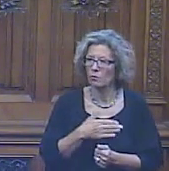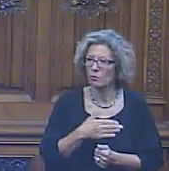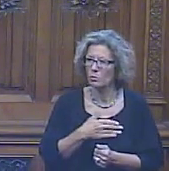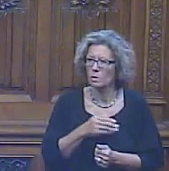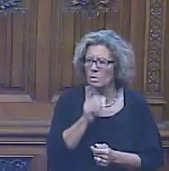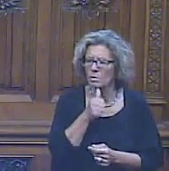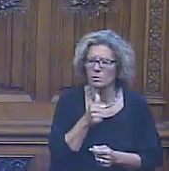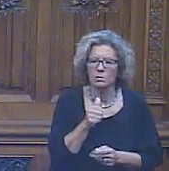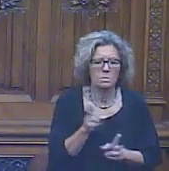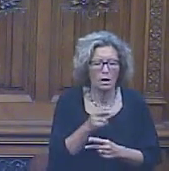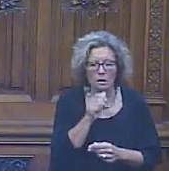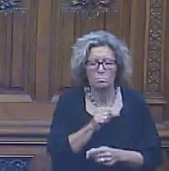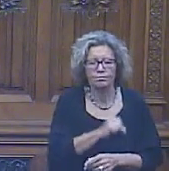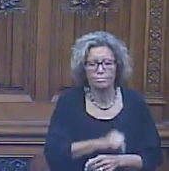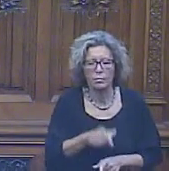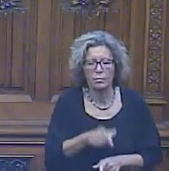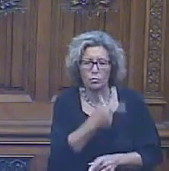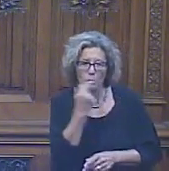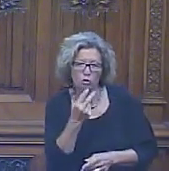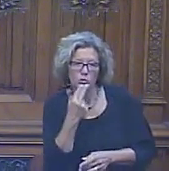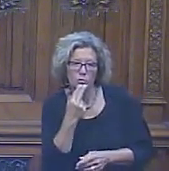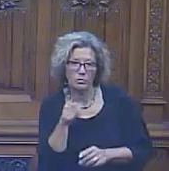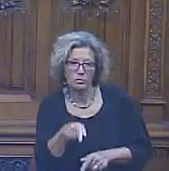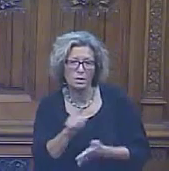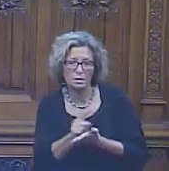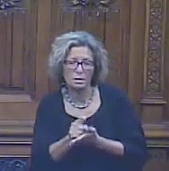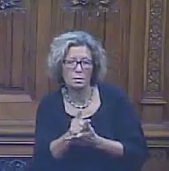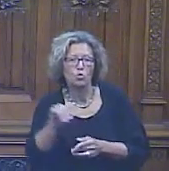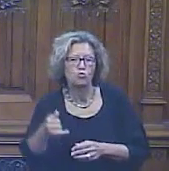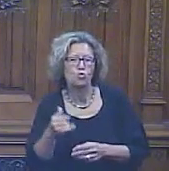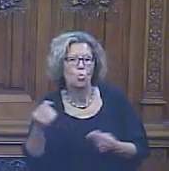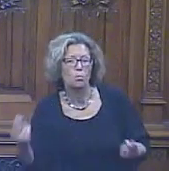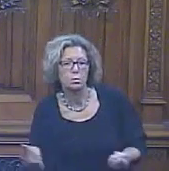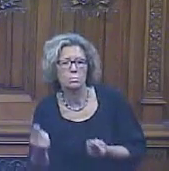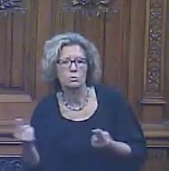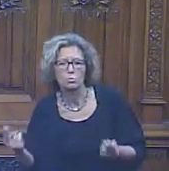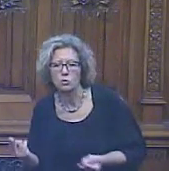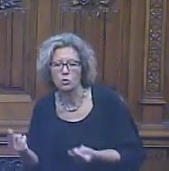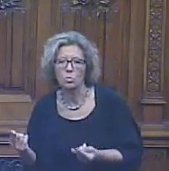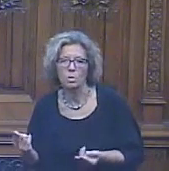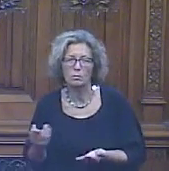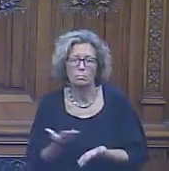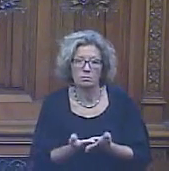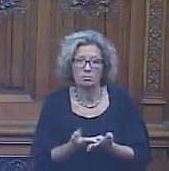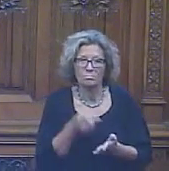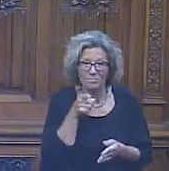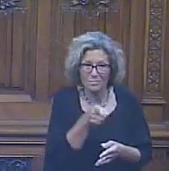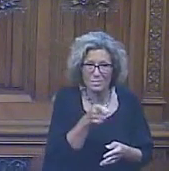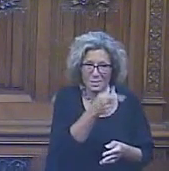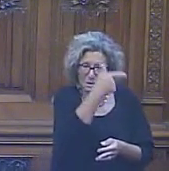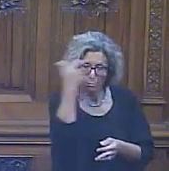genauso unerträglich wie für die Menschen, die sich derzeit auf Jobsuche befinden. Für